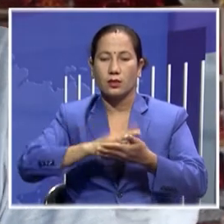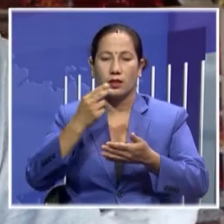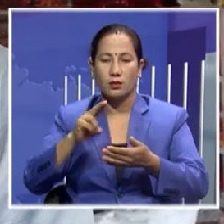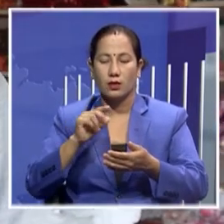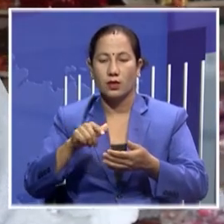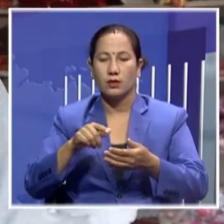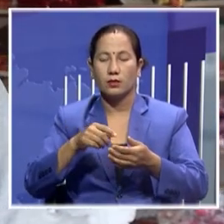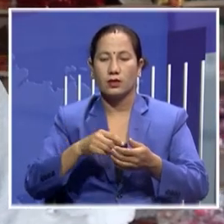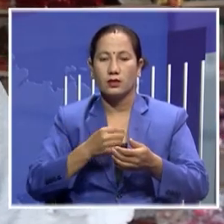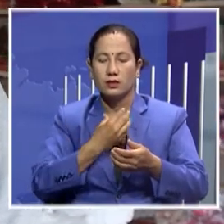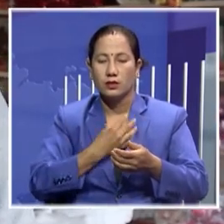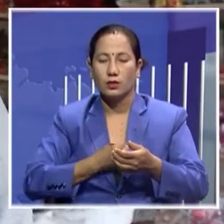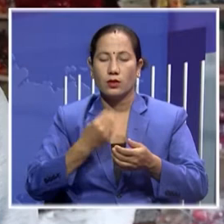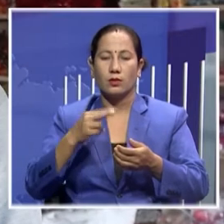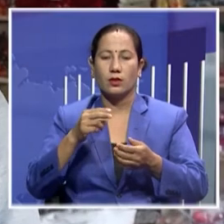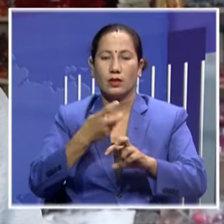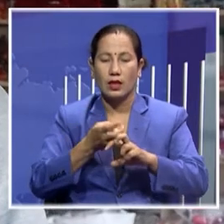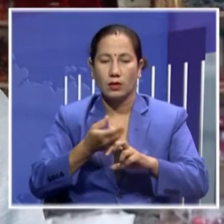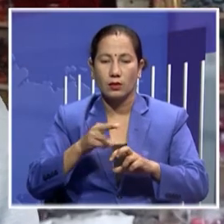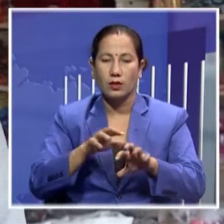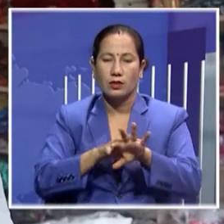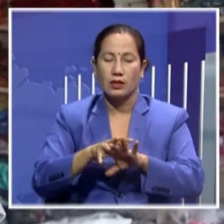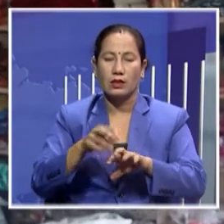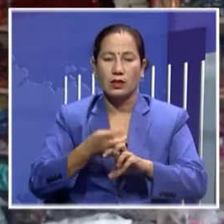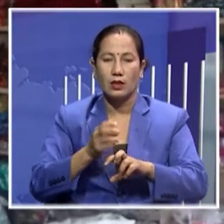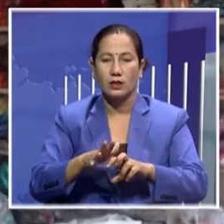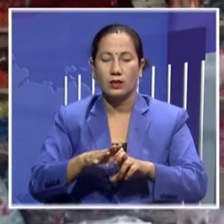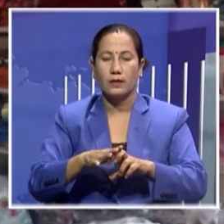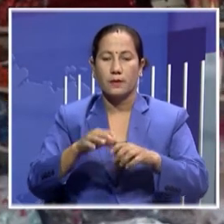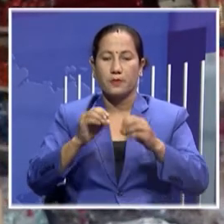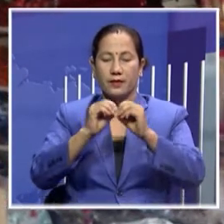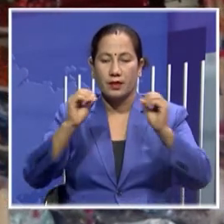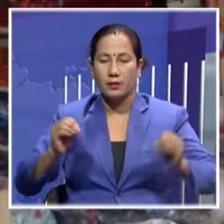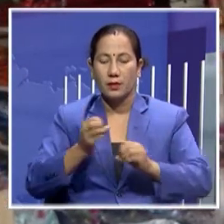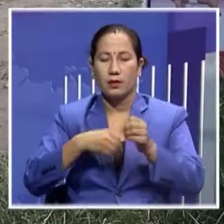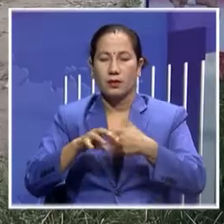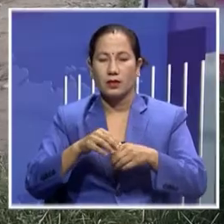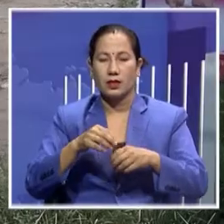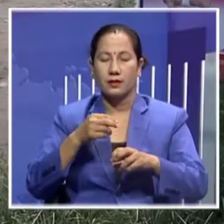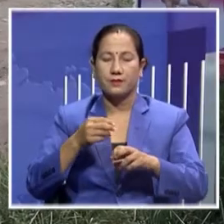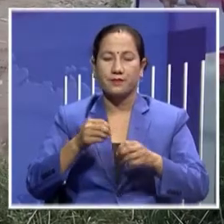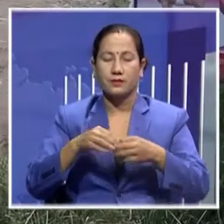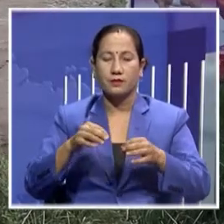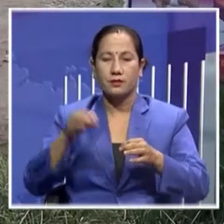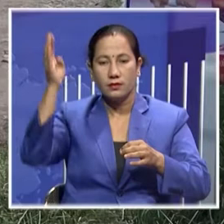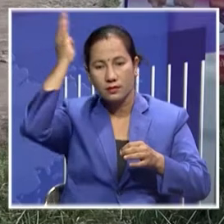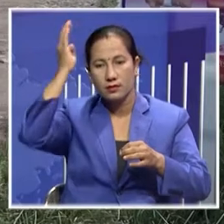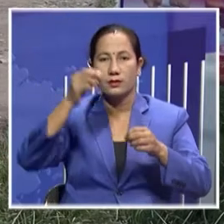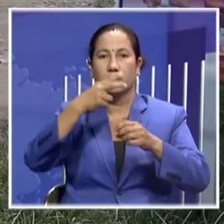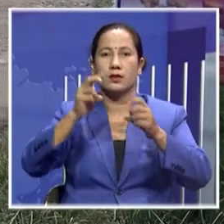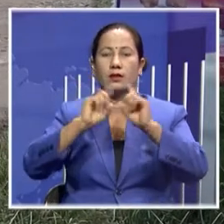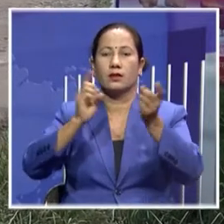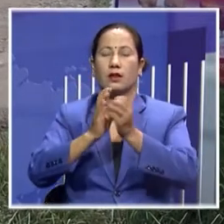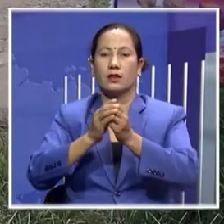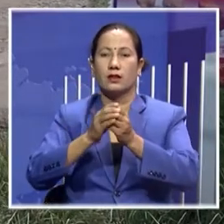एकदमै दुःख भएको छ, अहिले एकदमै गाह्रो भएको छ, धेरै गाह्रो छ हामीलाई, व्यापार व्यवसाय पनि अहिले सङ्कट भएको छ यो बाटोले गर्दा। धनगढी उपमहानगरपालिकाका